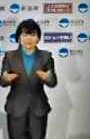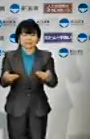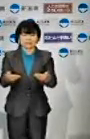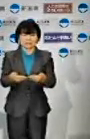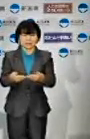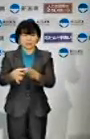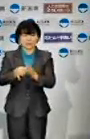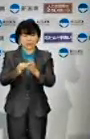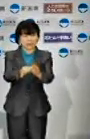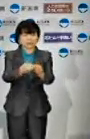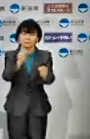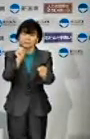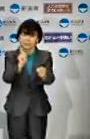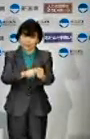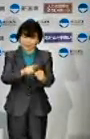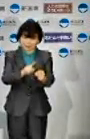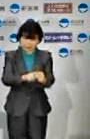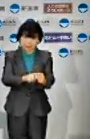ですね、